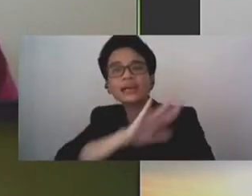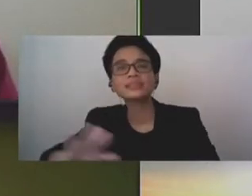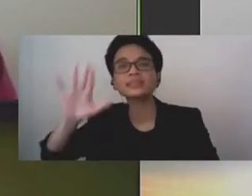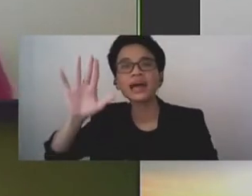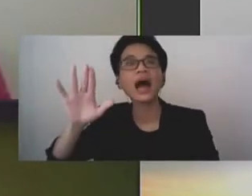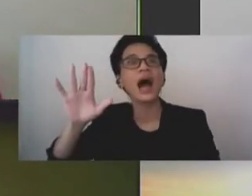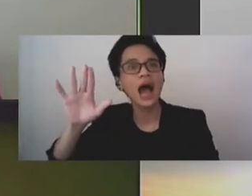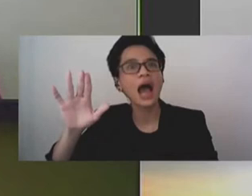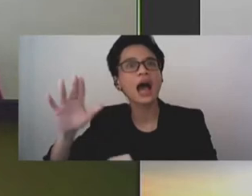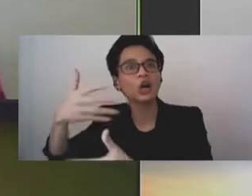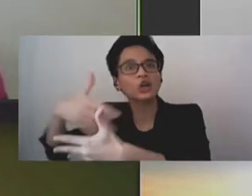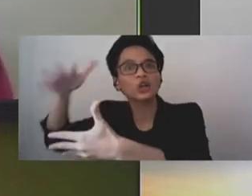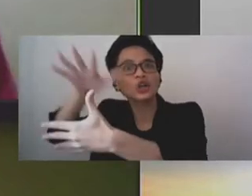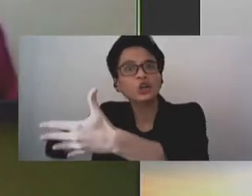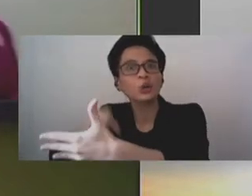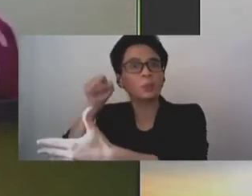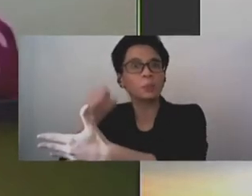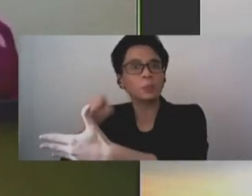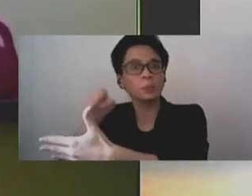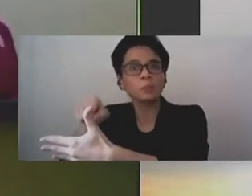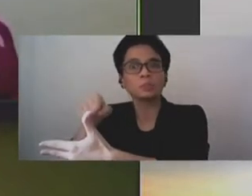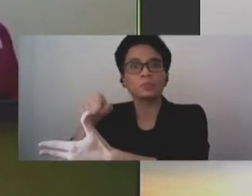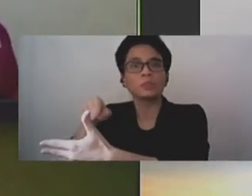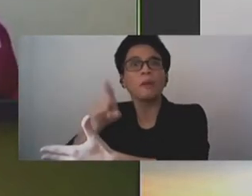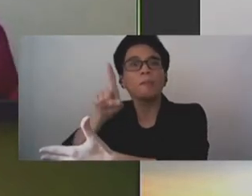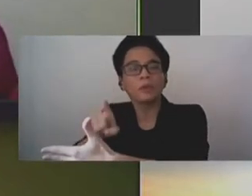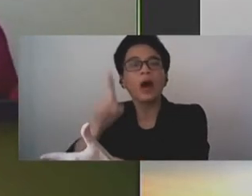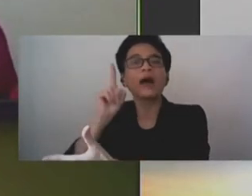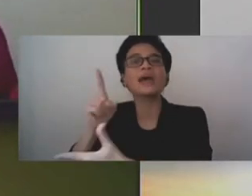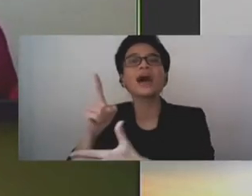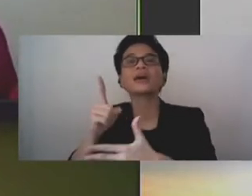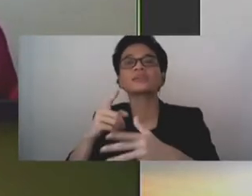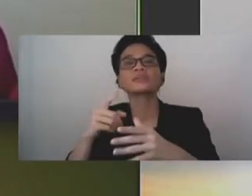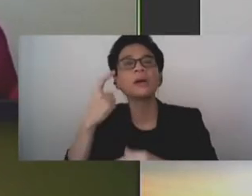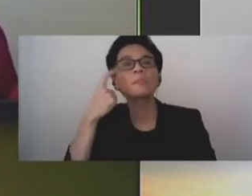memasukkan kurikulum tentang pemahaman disabilitas